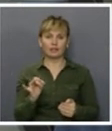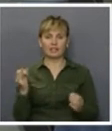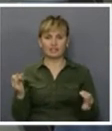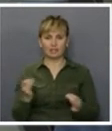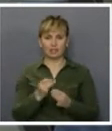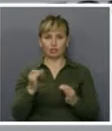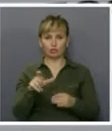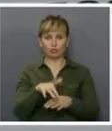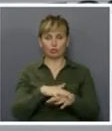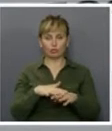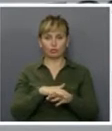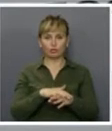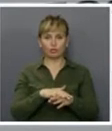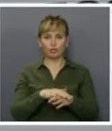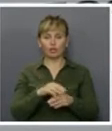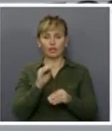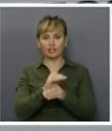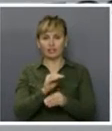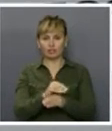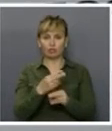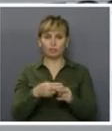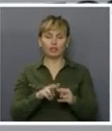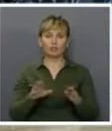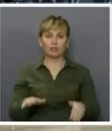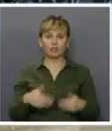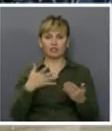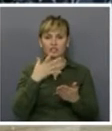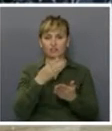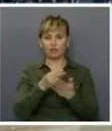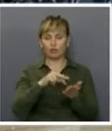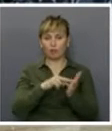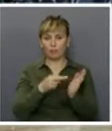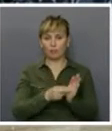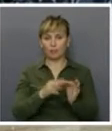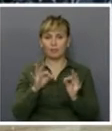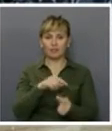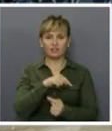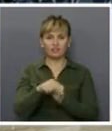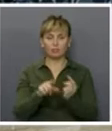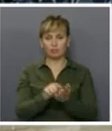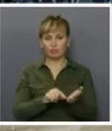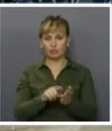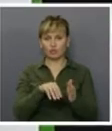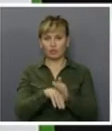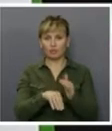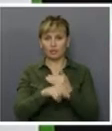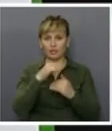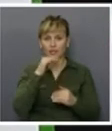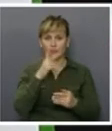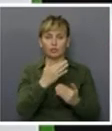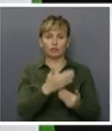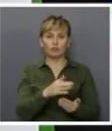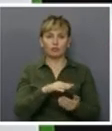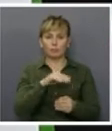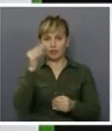интерес у публики. Критикуя, Талгат Камаров при этом предлагает свое видение правильного инвестирования пенсионных накоплений казахстанцев. По его мнению,